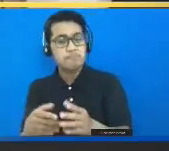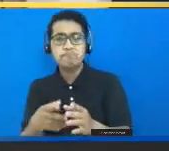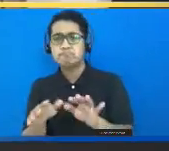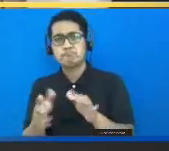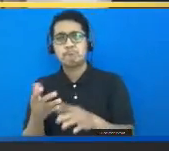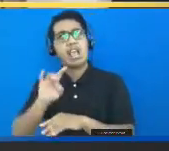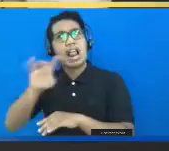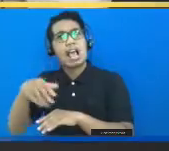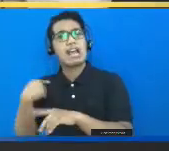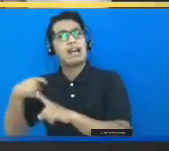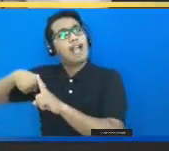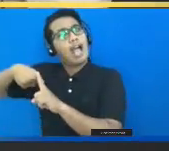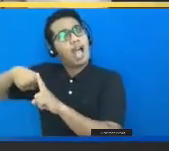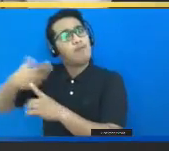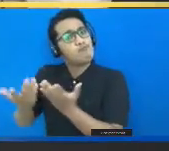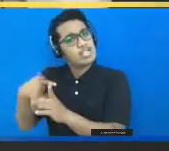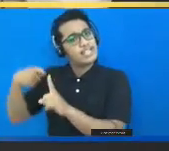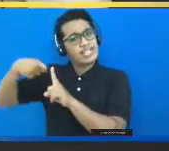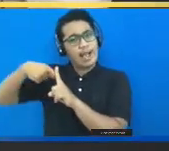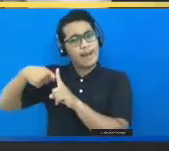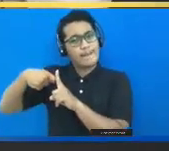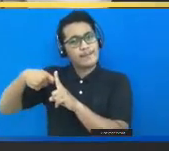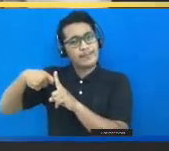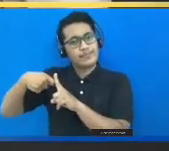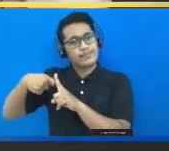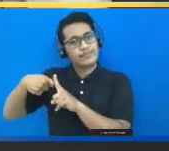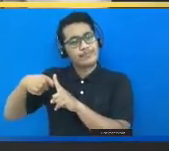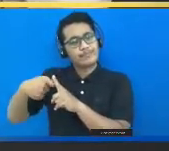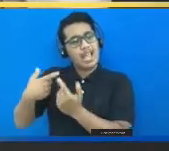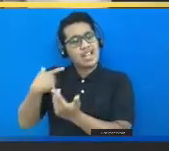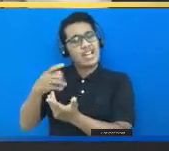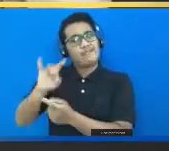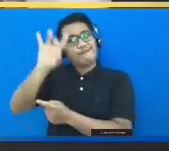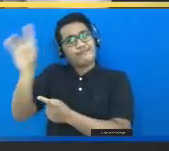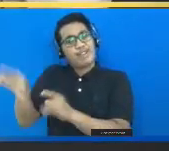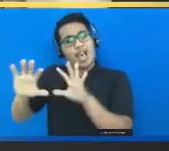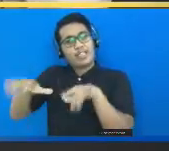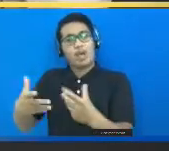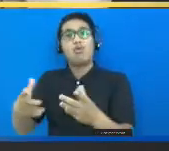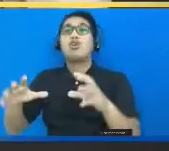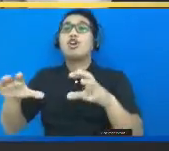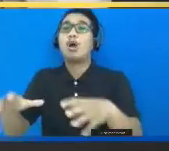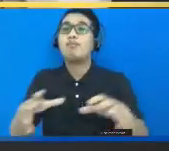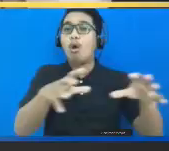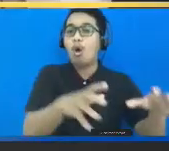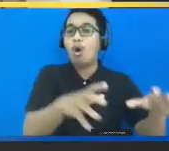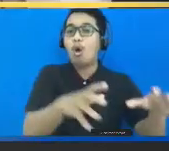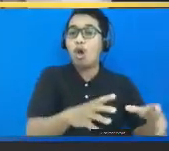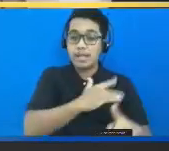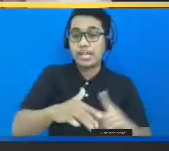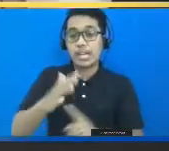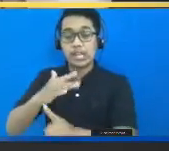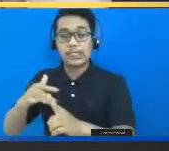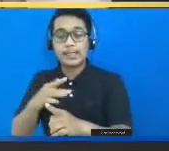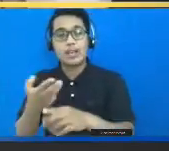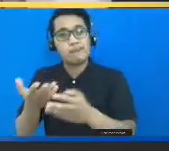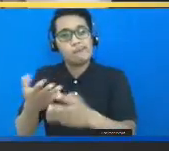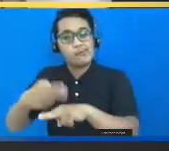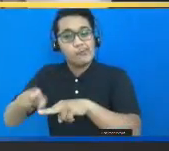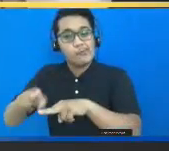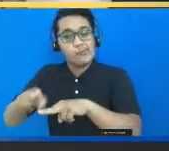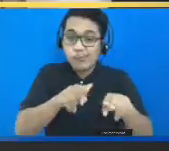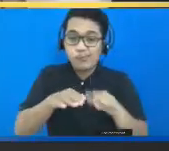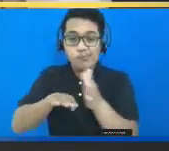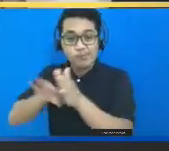k jadi ada sektor-sektor atau kelompok masyarakat yang cepat licover diberi